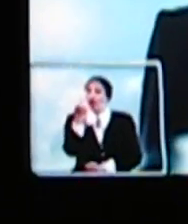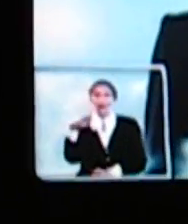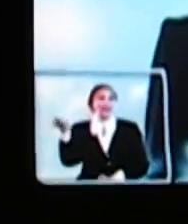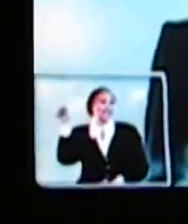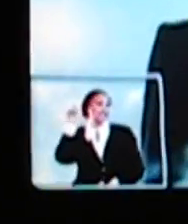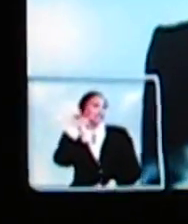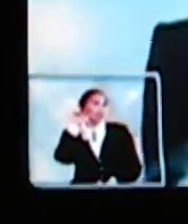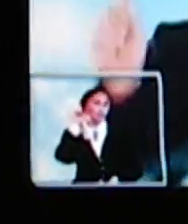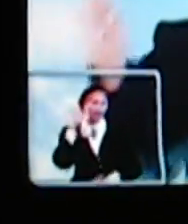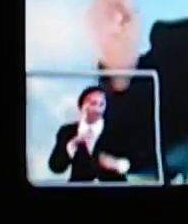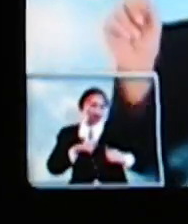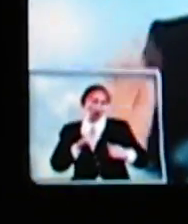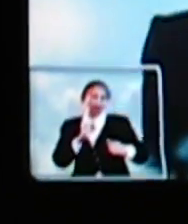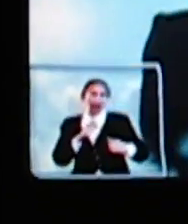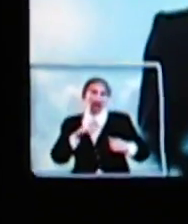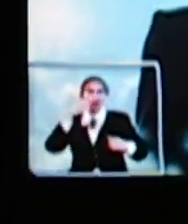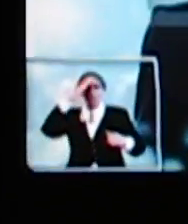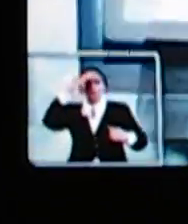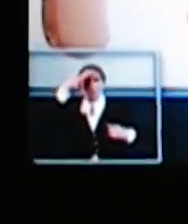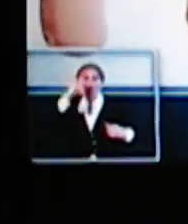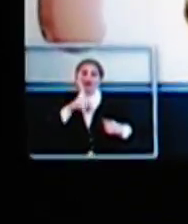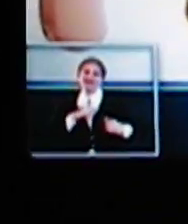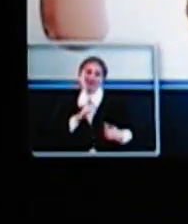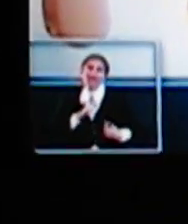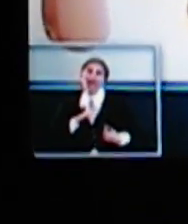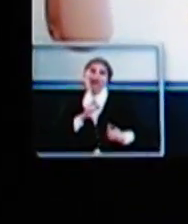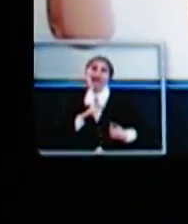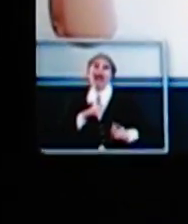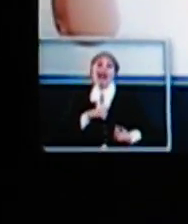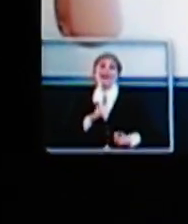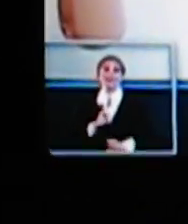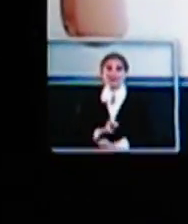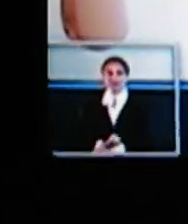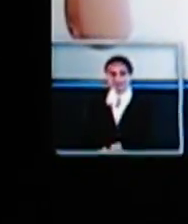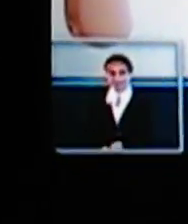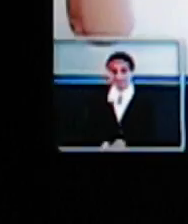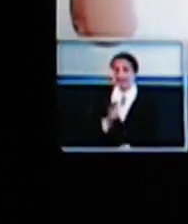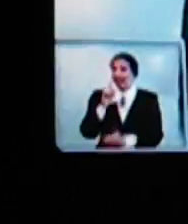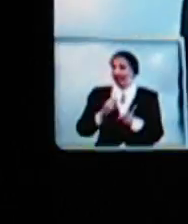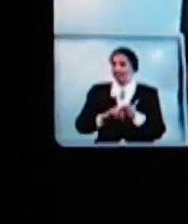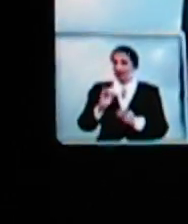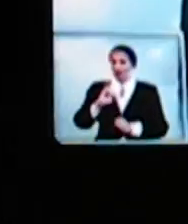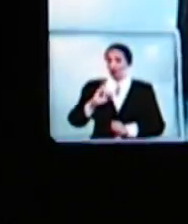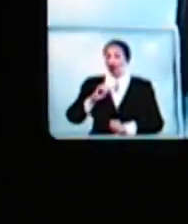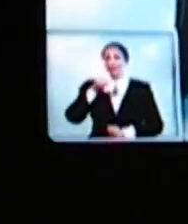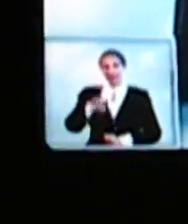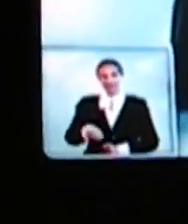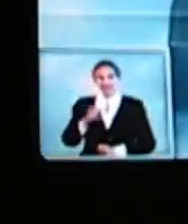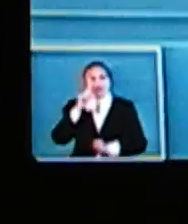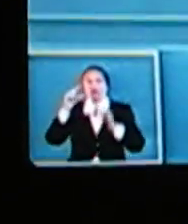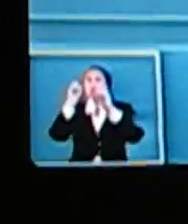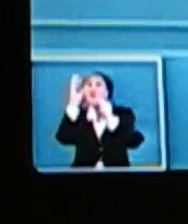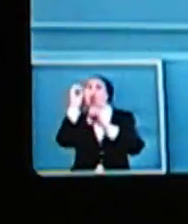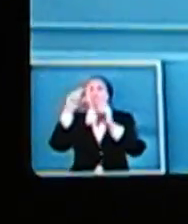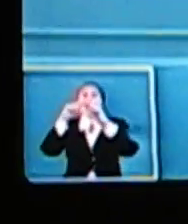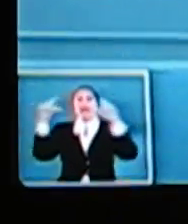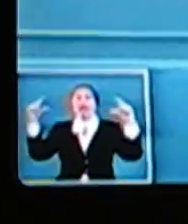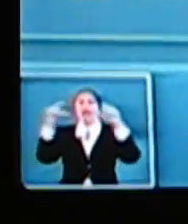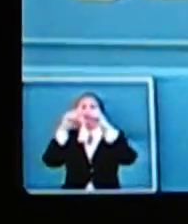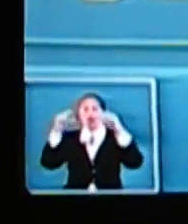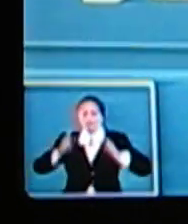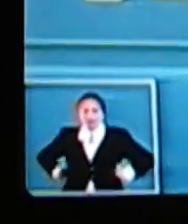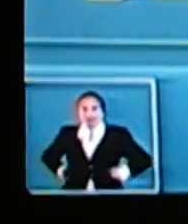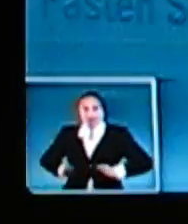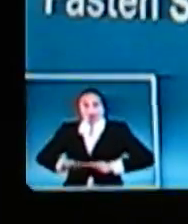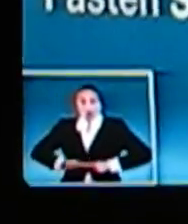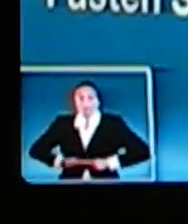من ذلك الأجهزة المساعدة على السمع وجهاز تنظيم ضربات القلب. يجب اتباع إشارة ربط حزام